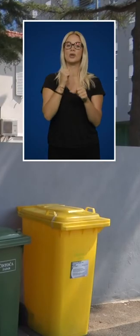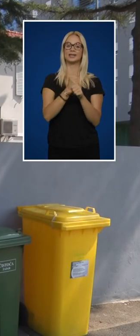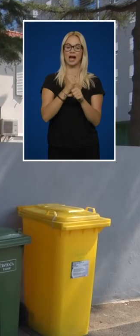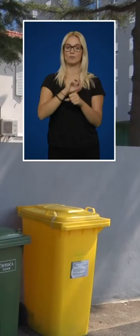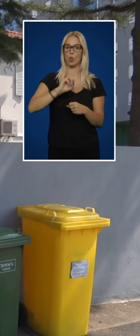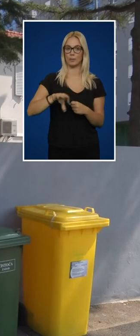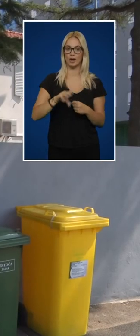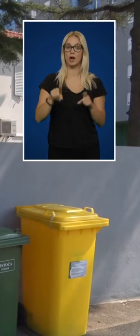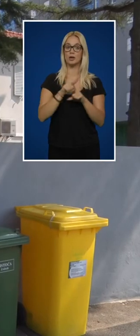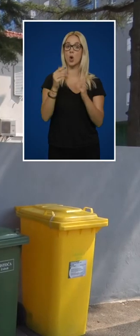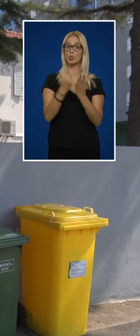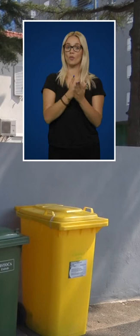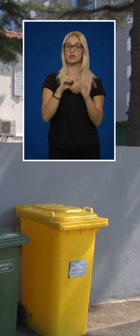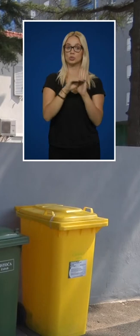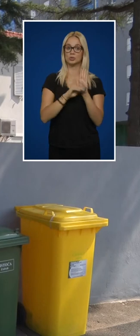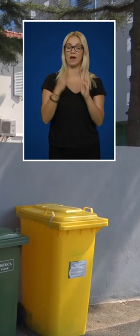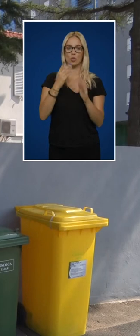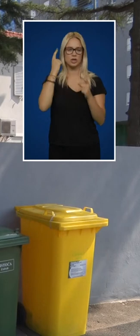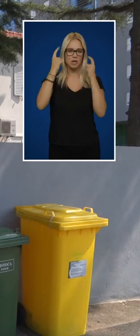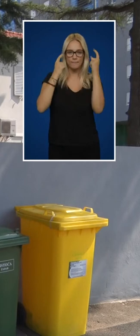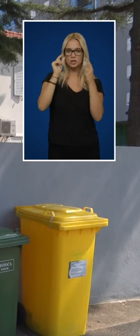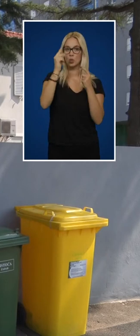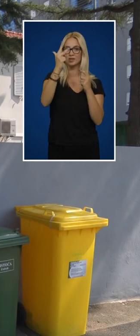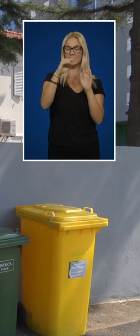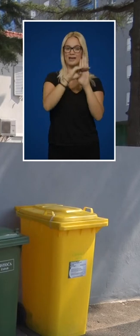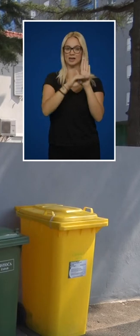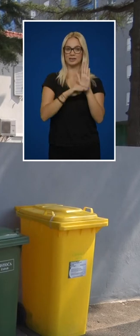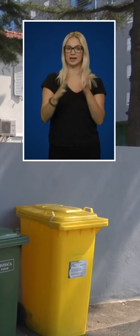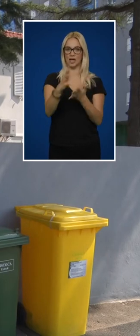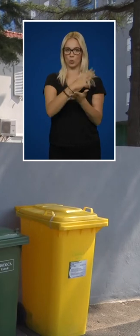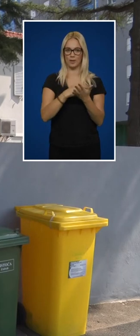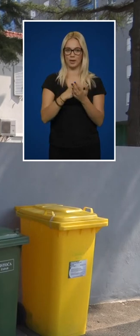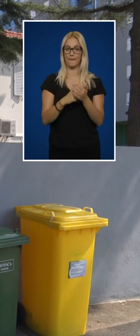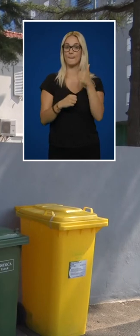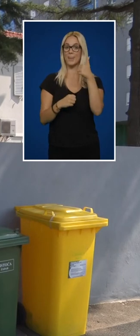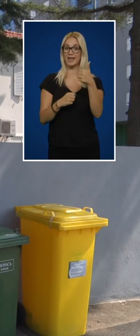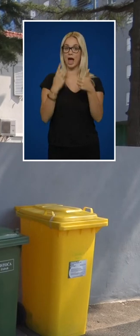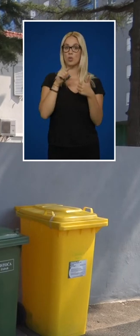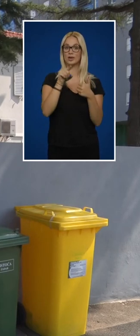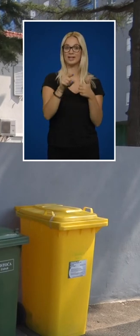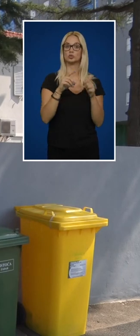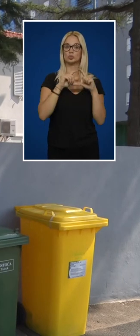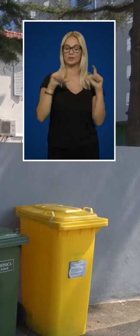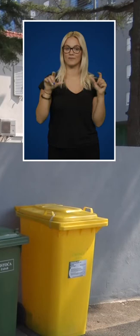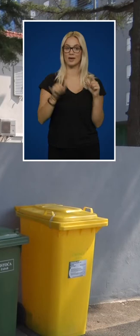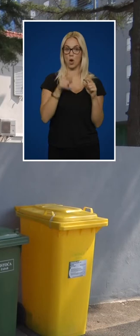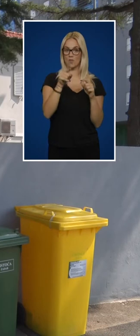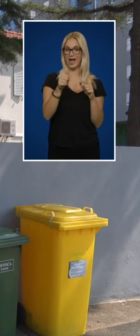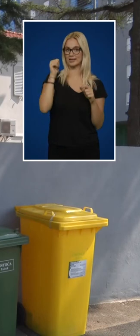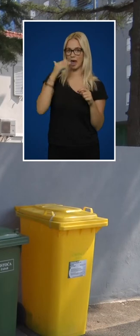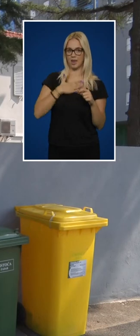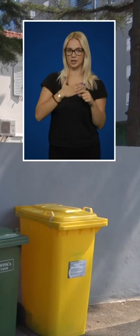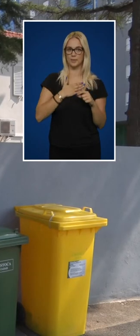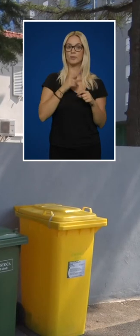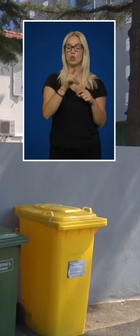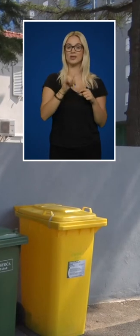Uz taj osnovni sustav postoji sustav prikupljanja plastike i papira na kućnom pragu sa vrećicama. To je građanima